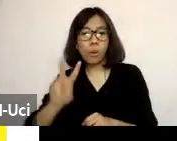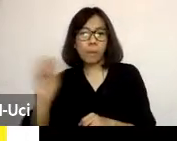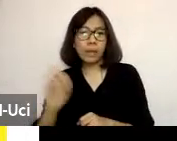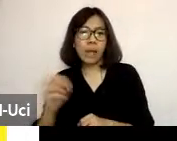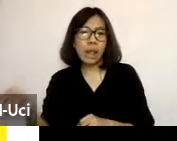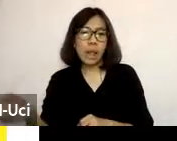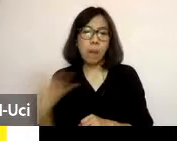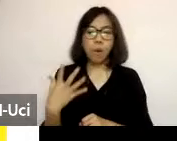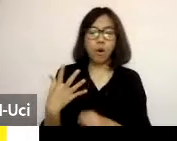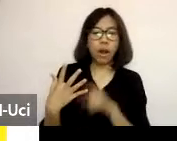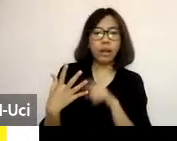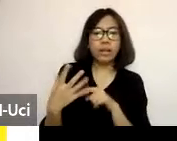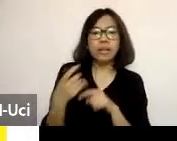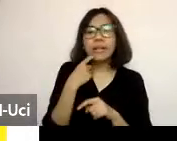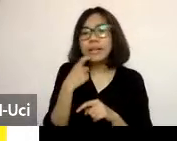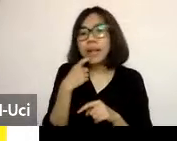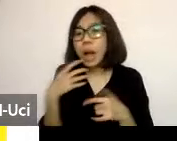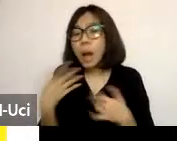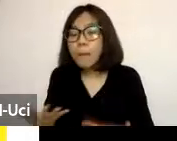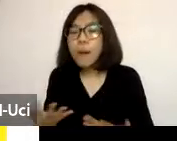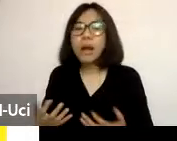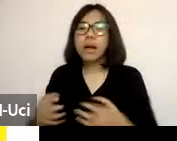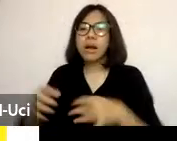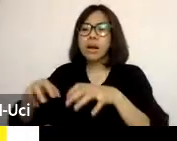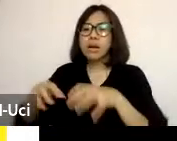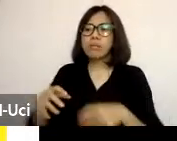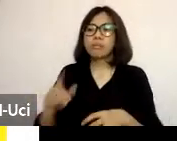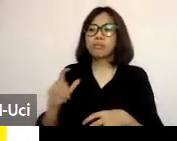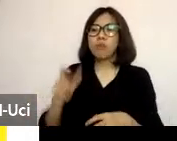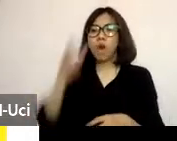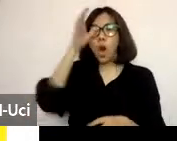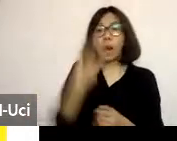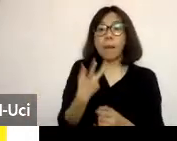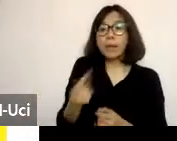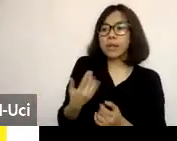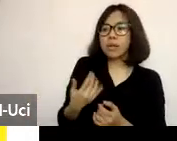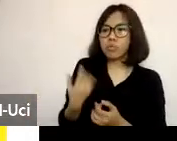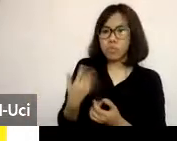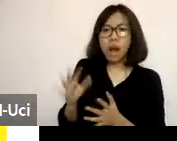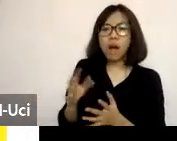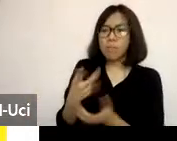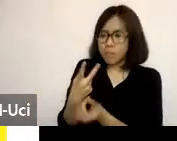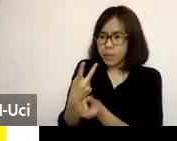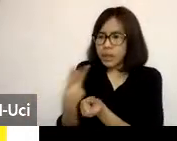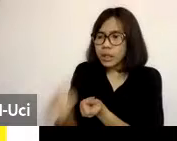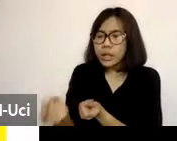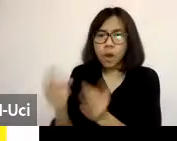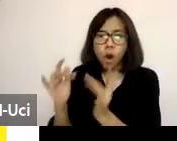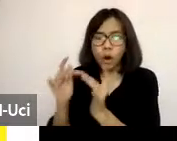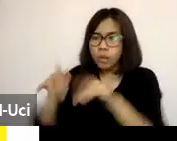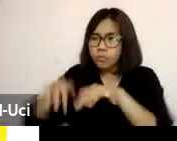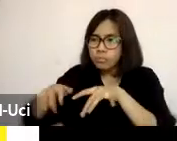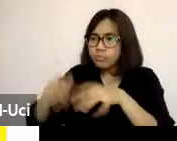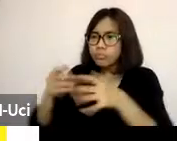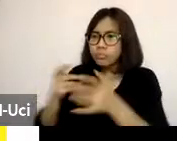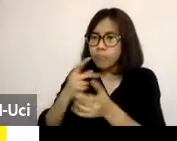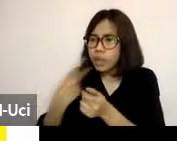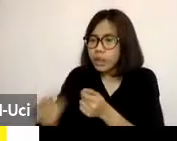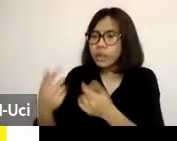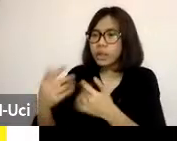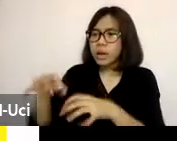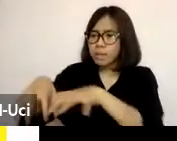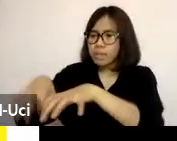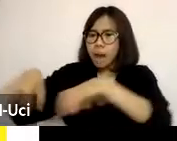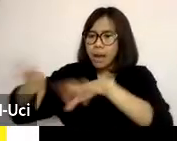itu barang pesanan tidak terima jadi konsumen sudah membayar tapi karena tidak diterima tentunya